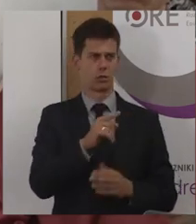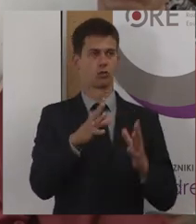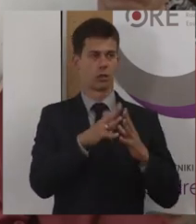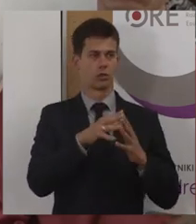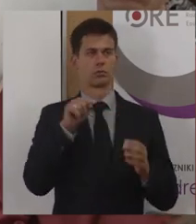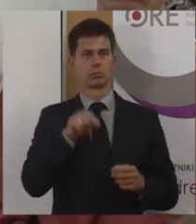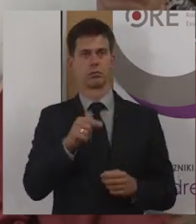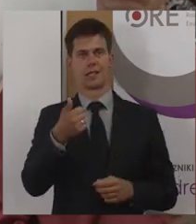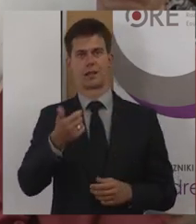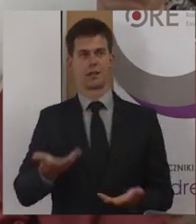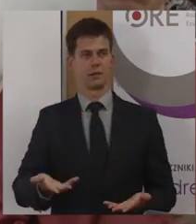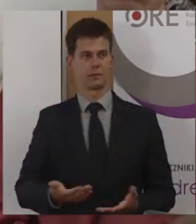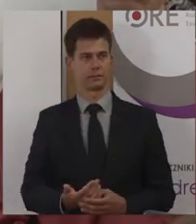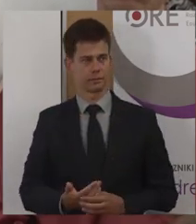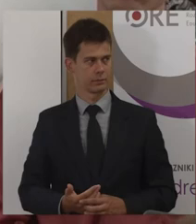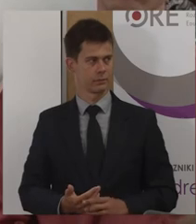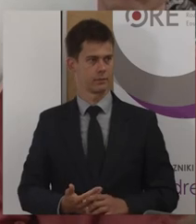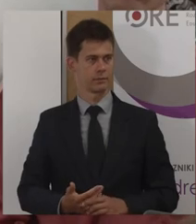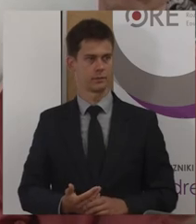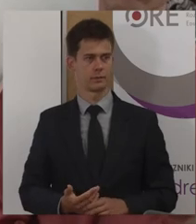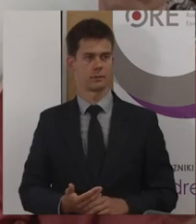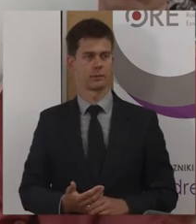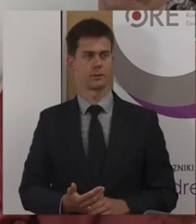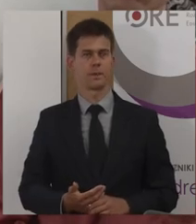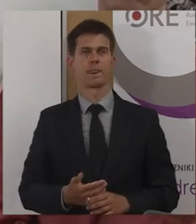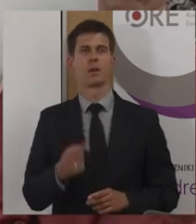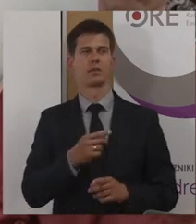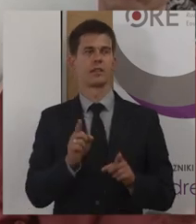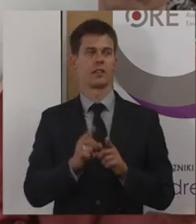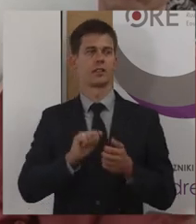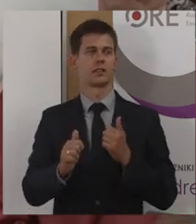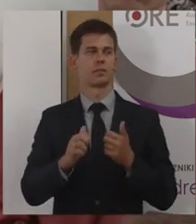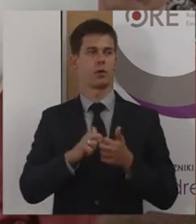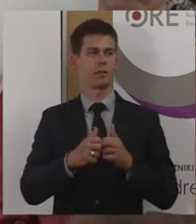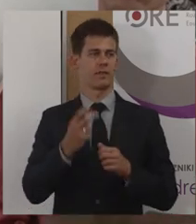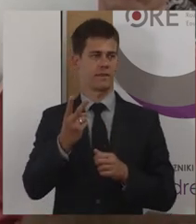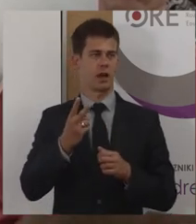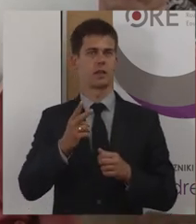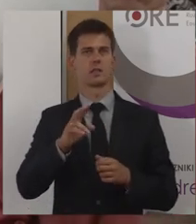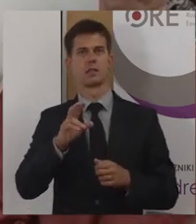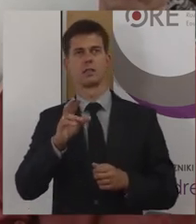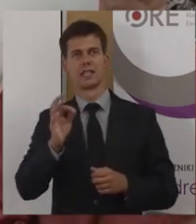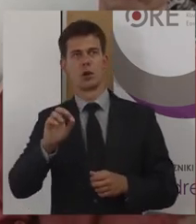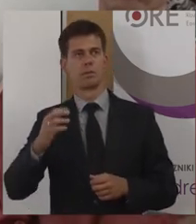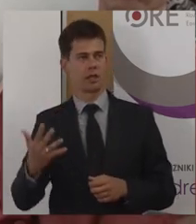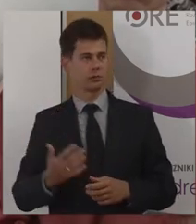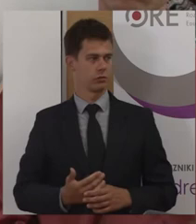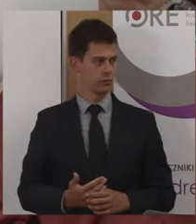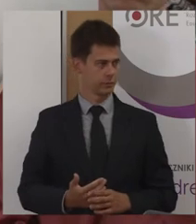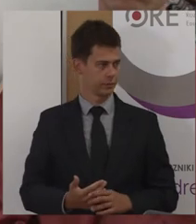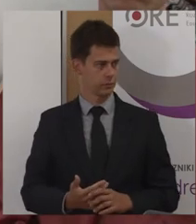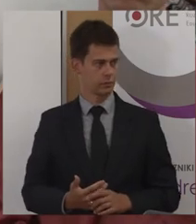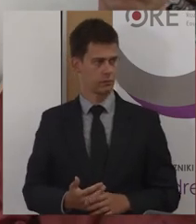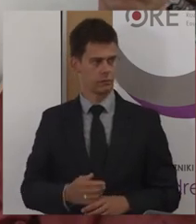natomiast na tej animacji z GeoGebry pojawi się 2.5 zamiast 2.5. To jest oczywiście w GeoGebrze nie